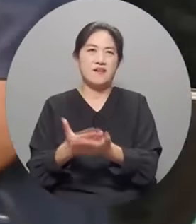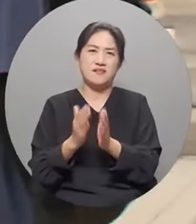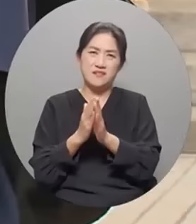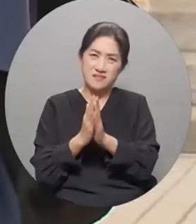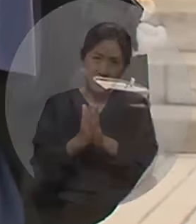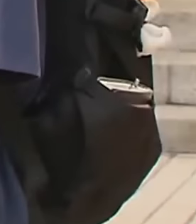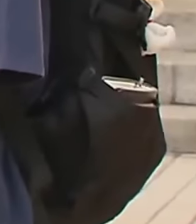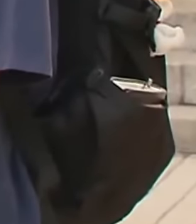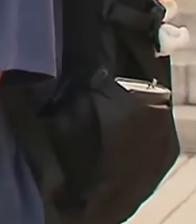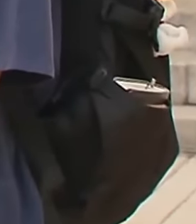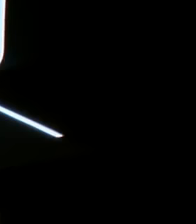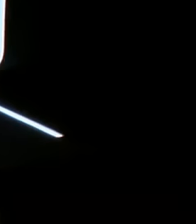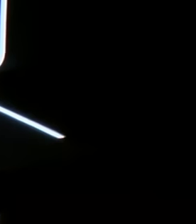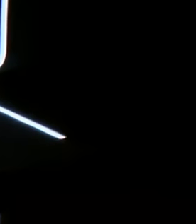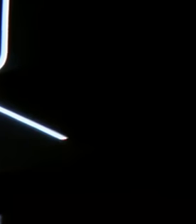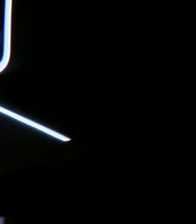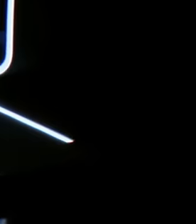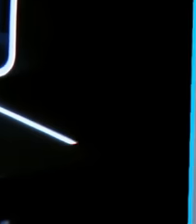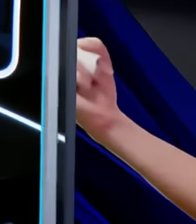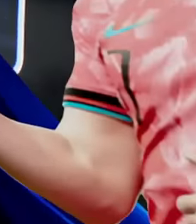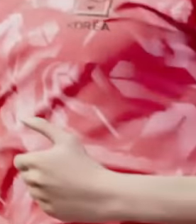윤상문입니다.